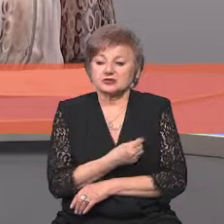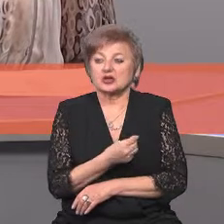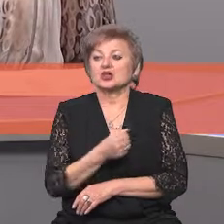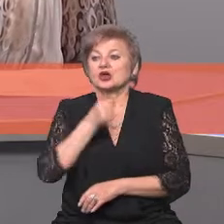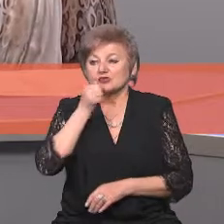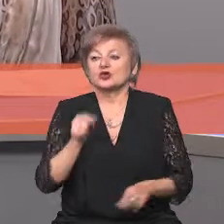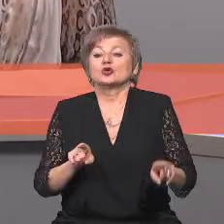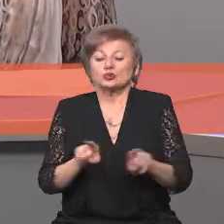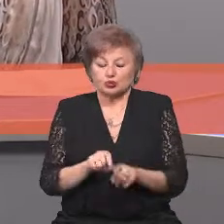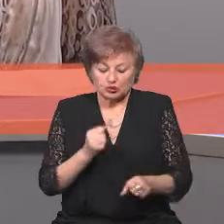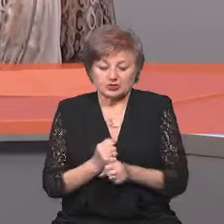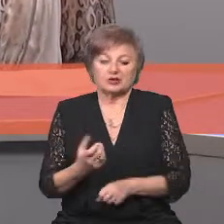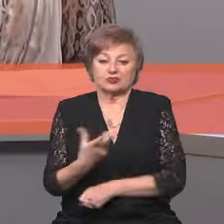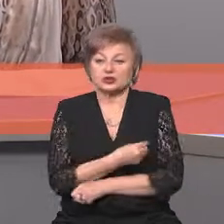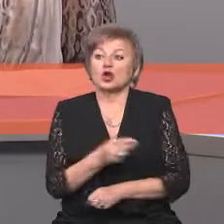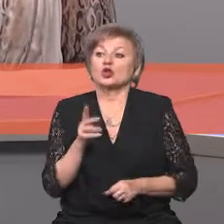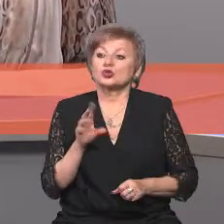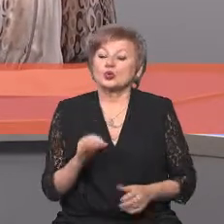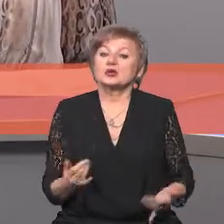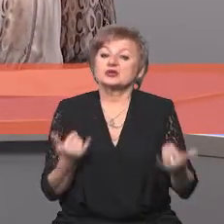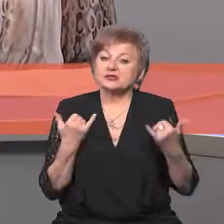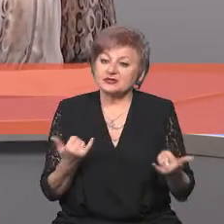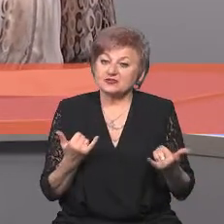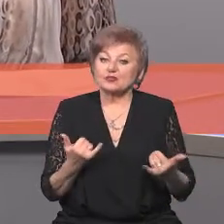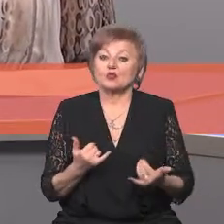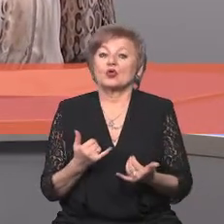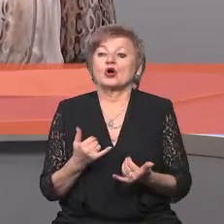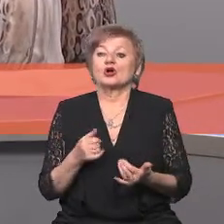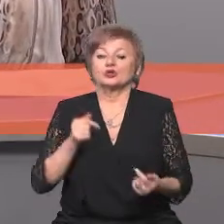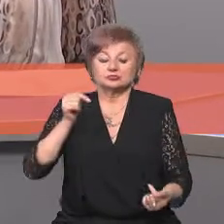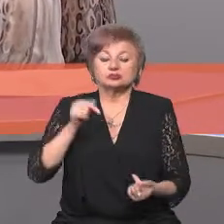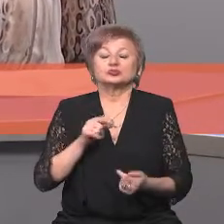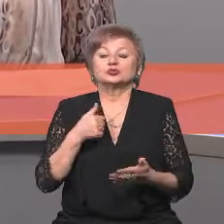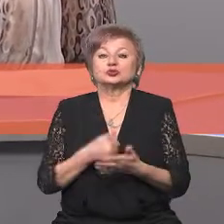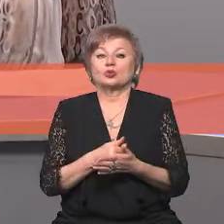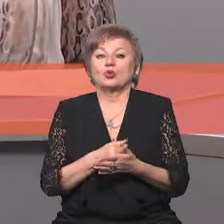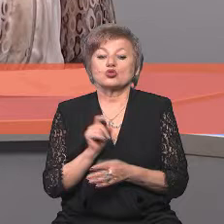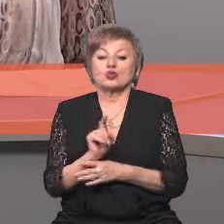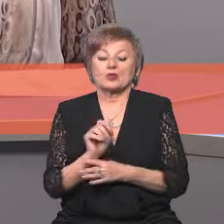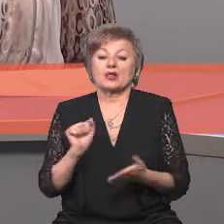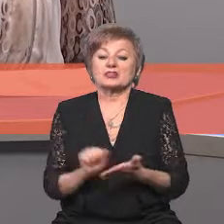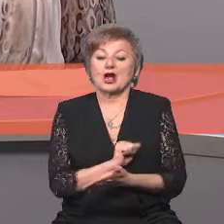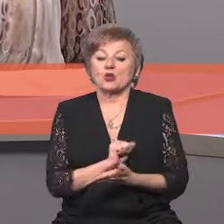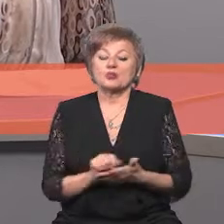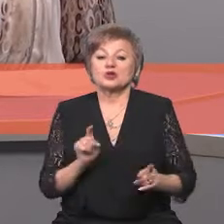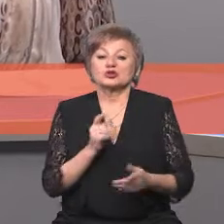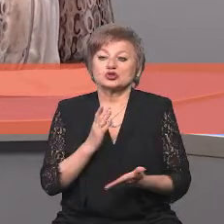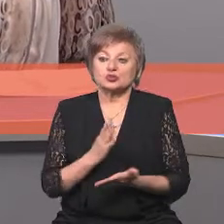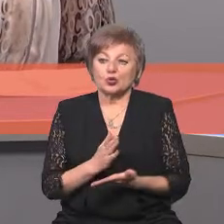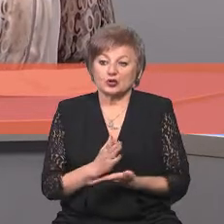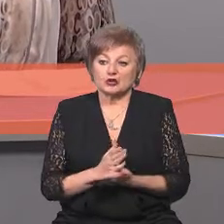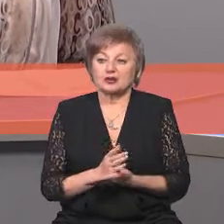дорослим теж треба вакцинація. Але сьогодні, відповідно до нормативних документів, які сьогодні існують, чинні